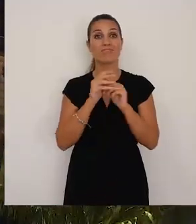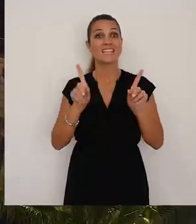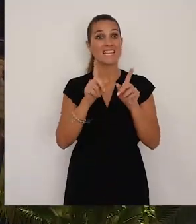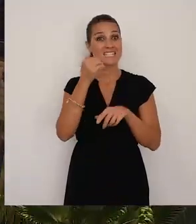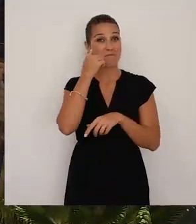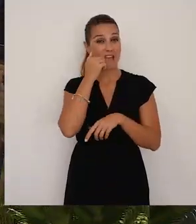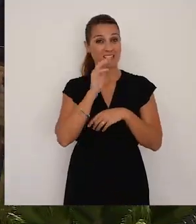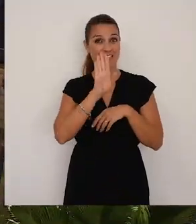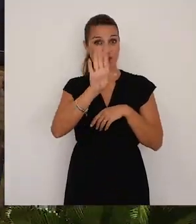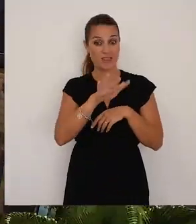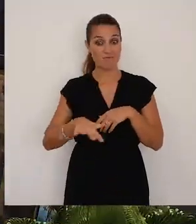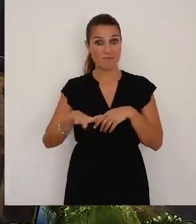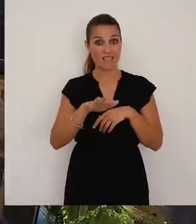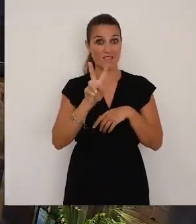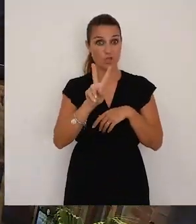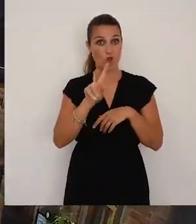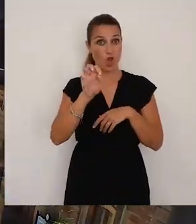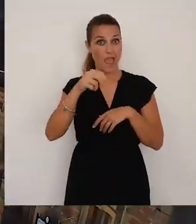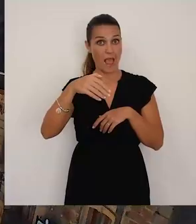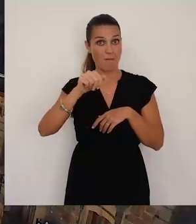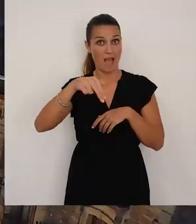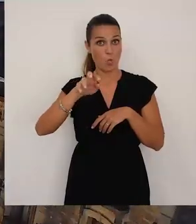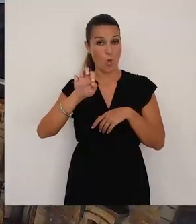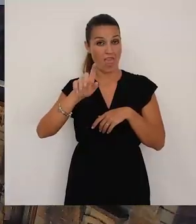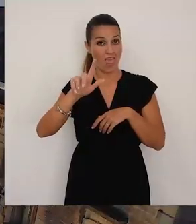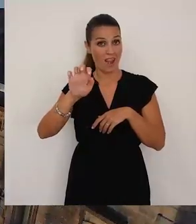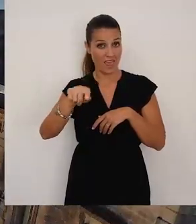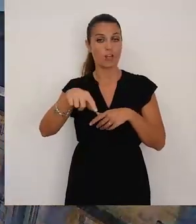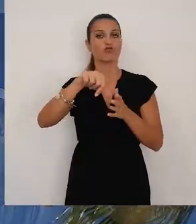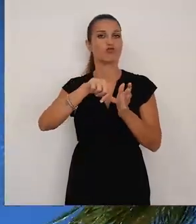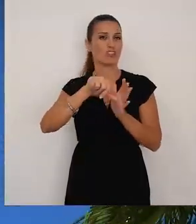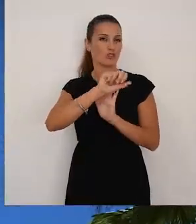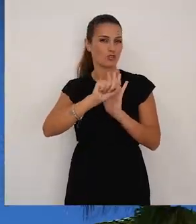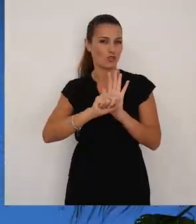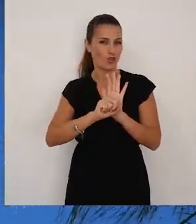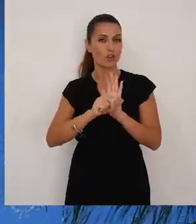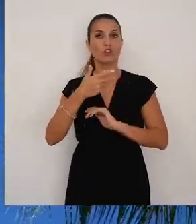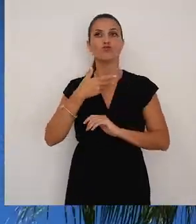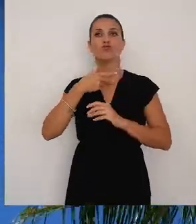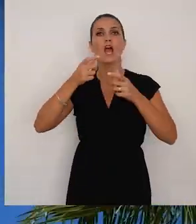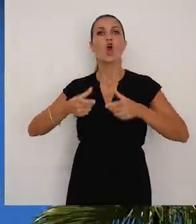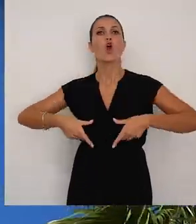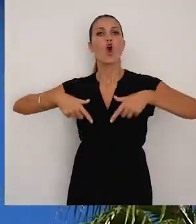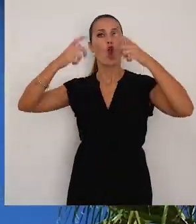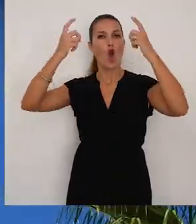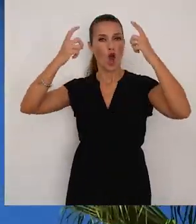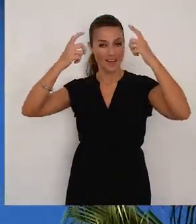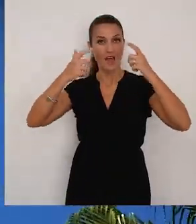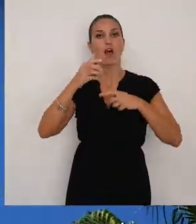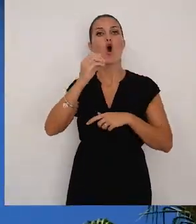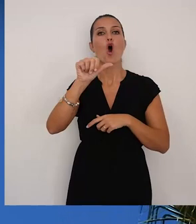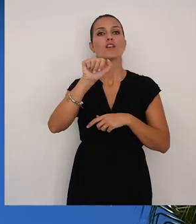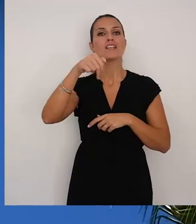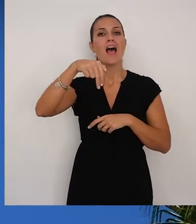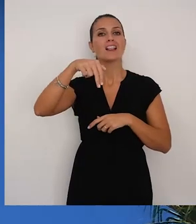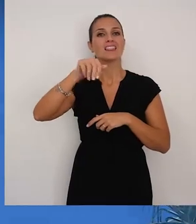Di fronte alla matrice, in piazza Vittorio Emanuele, esattamente nel centro del paese, si erge la maestosa colonna votiva Osanna, tra